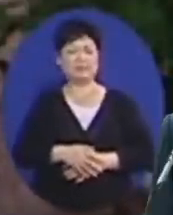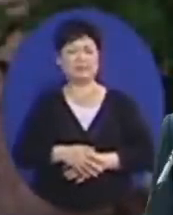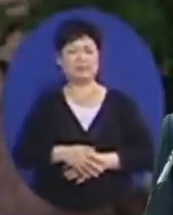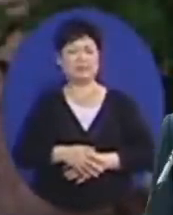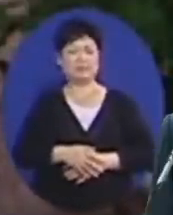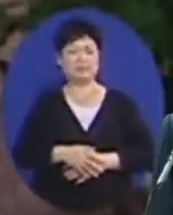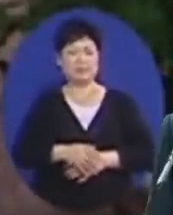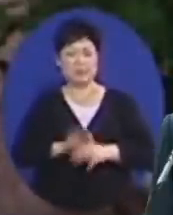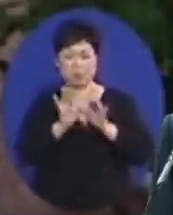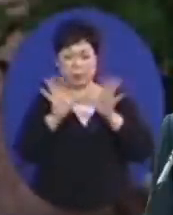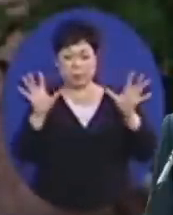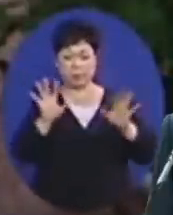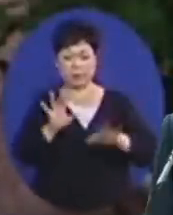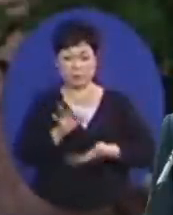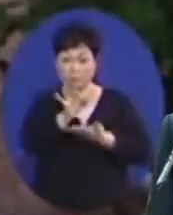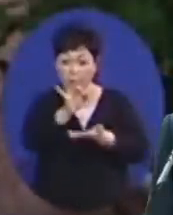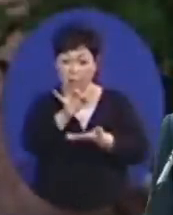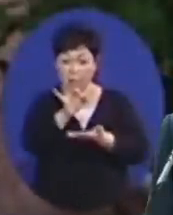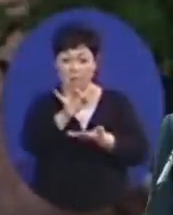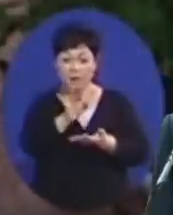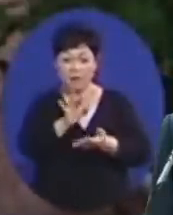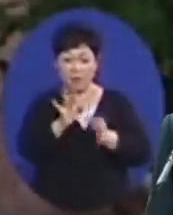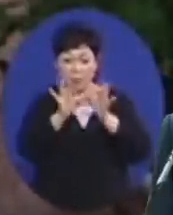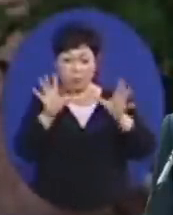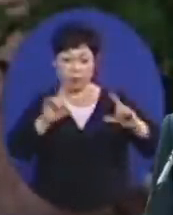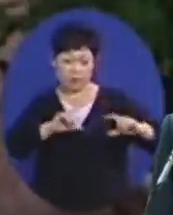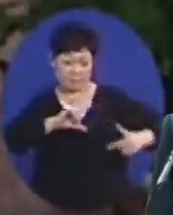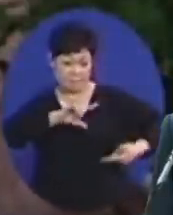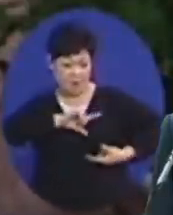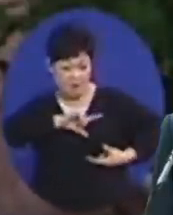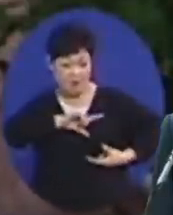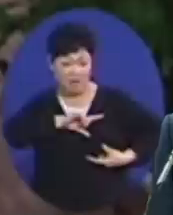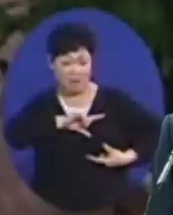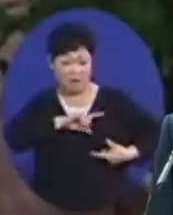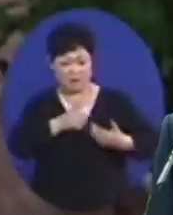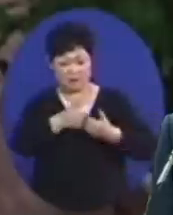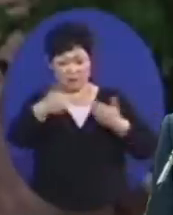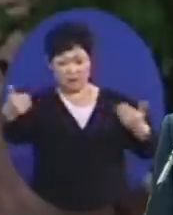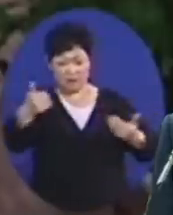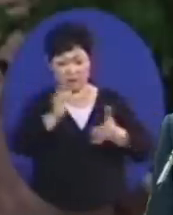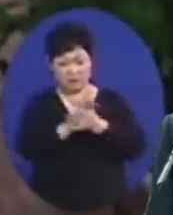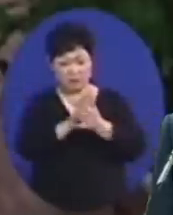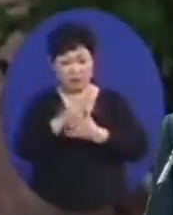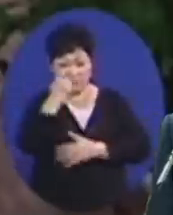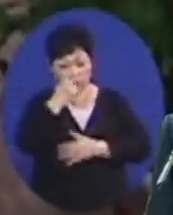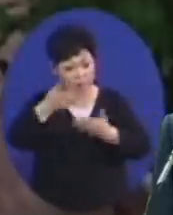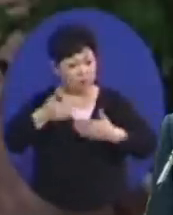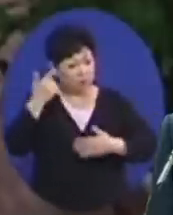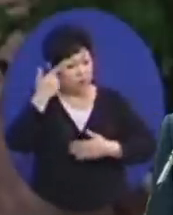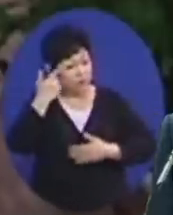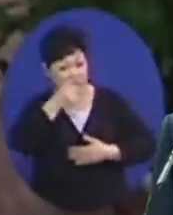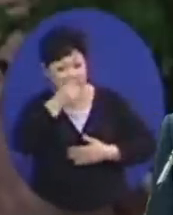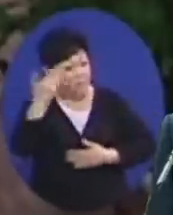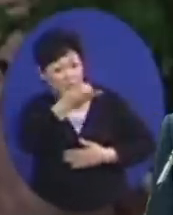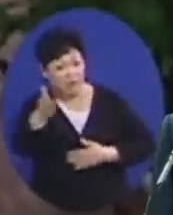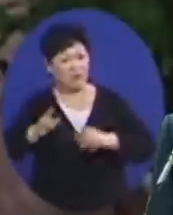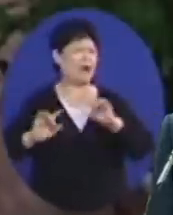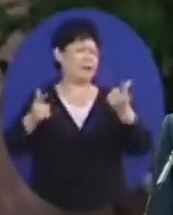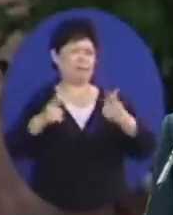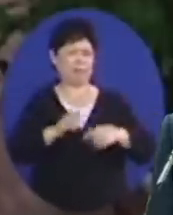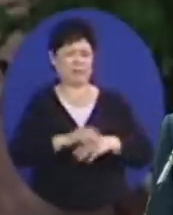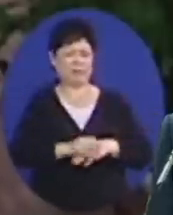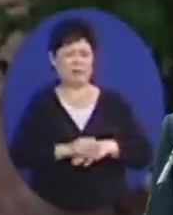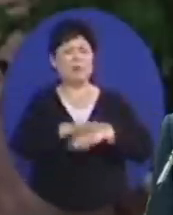사라진 돈이 우리를 건져줍니까? 사라진 명예가 우리를 건져줍니까? 떠나간 친구가 우리를 돌봐주는 것입니까? 아니요, 헛된